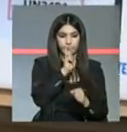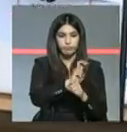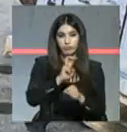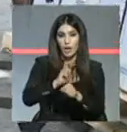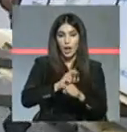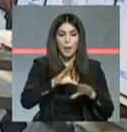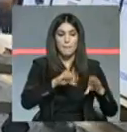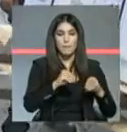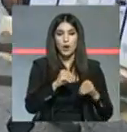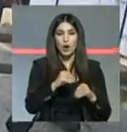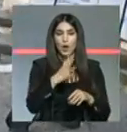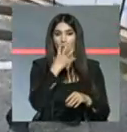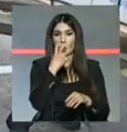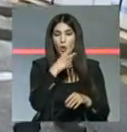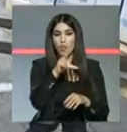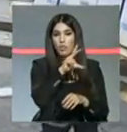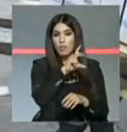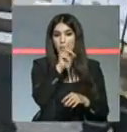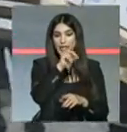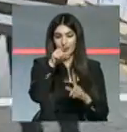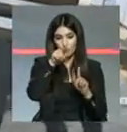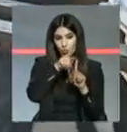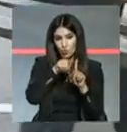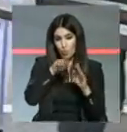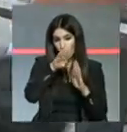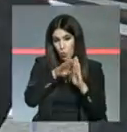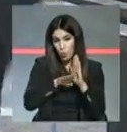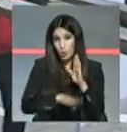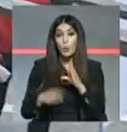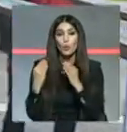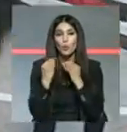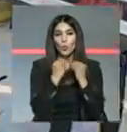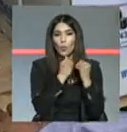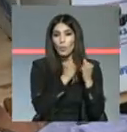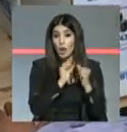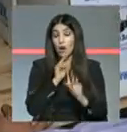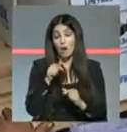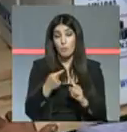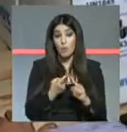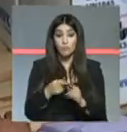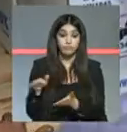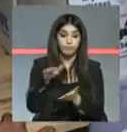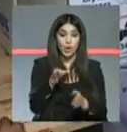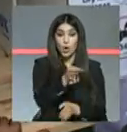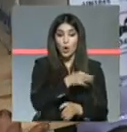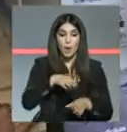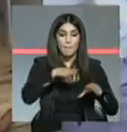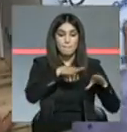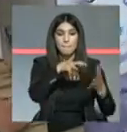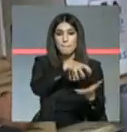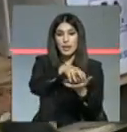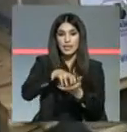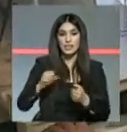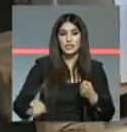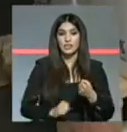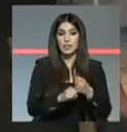حرارة تصل إلى 80 تحت الصفر، لذلك سيتم نقل هذه الشحنة فورا إلى مراكز تابعة